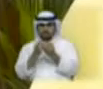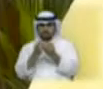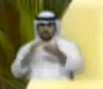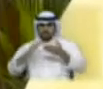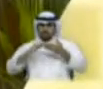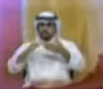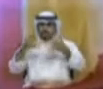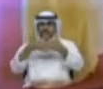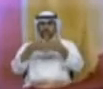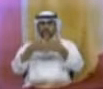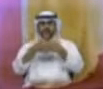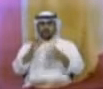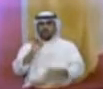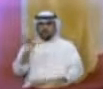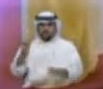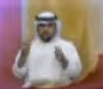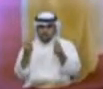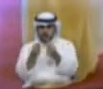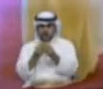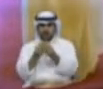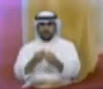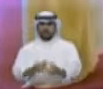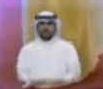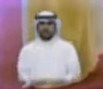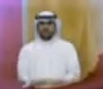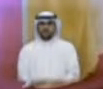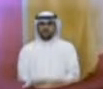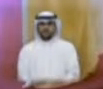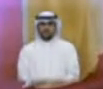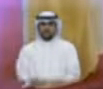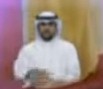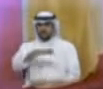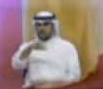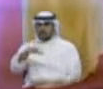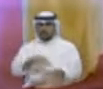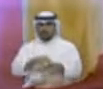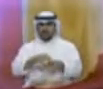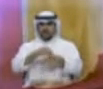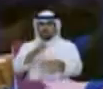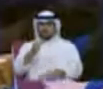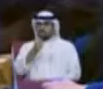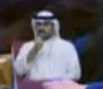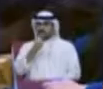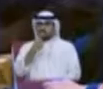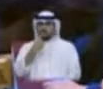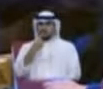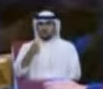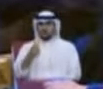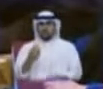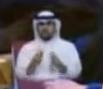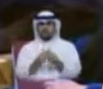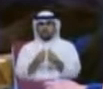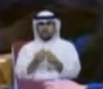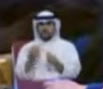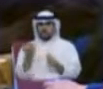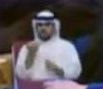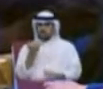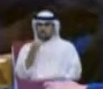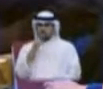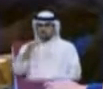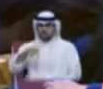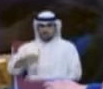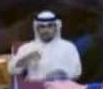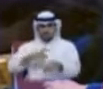للقطاع الخاص؟ وأكدت كلمات المشاركين على أهمية الاجتماع في ظل التحولات